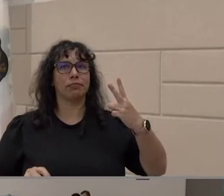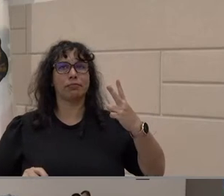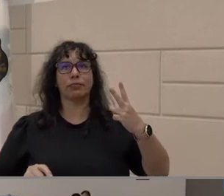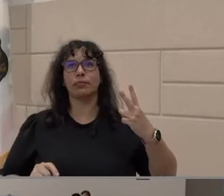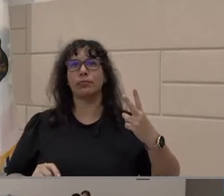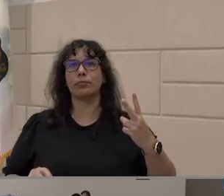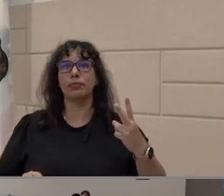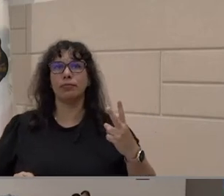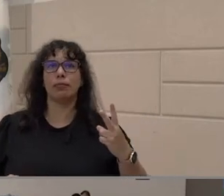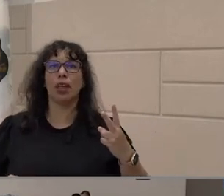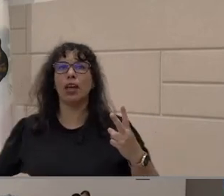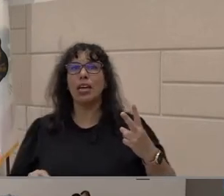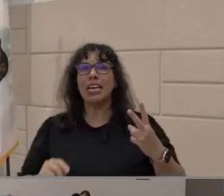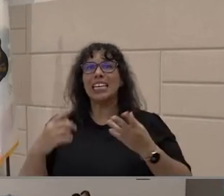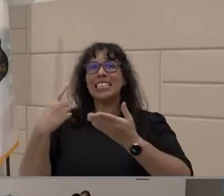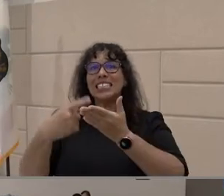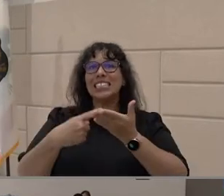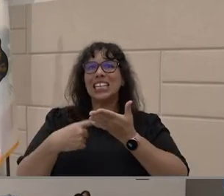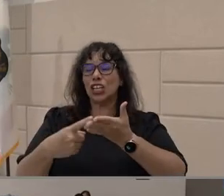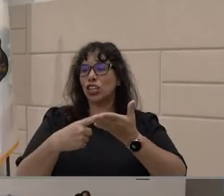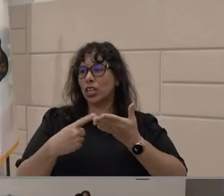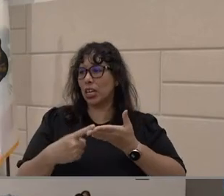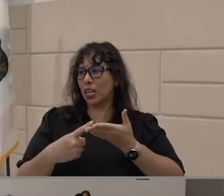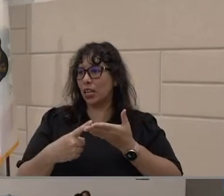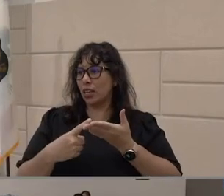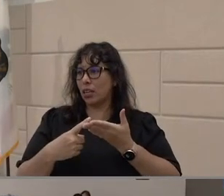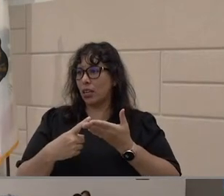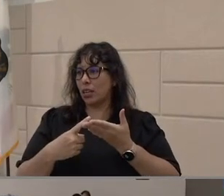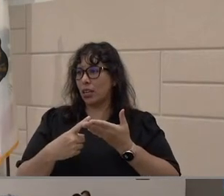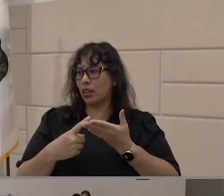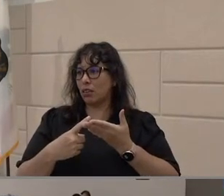នកមានគ្រប់គ្រងចង់ជជែកវិភាគ